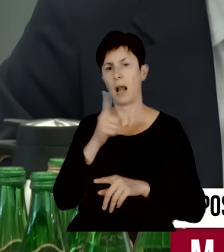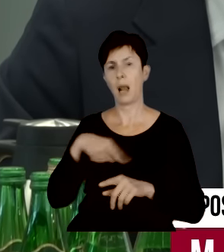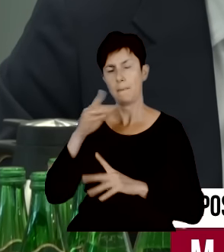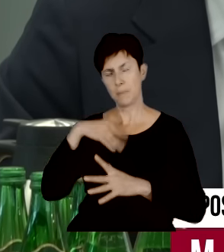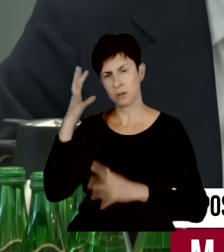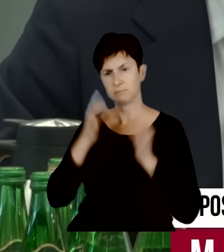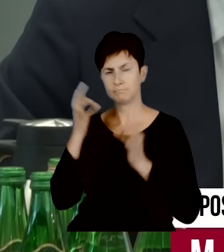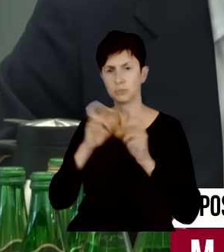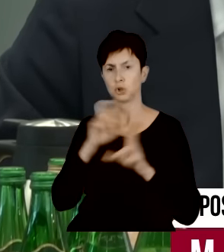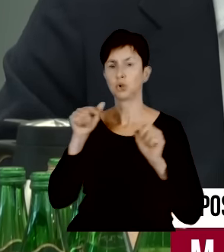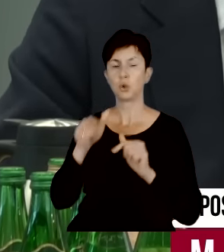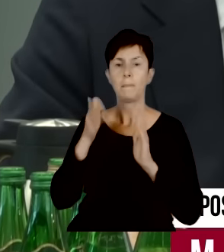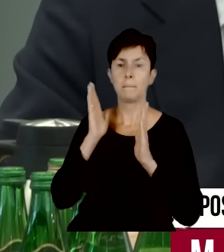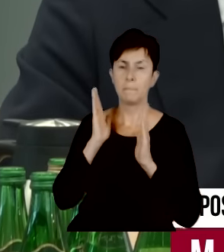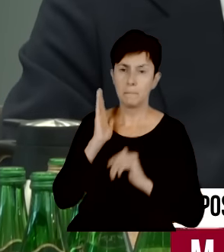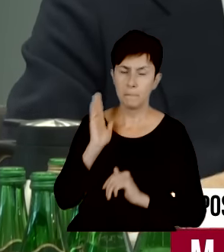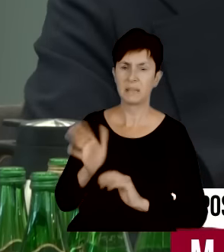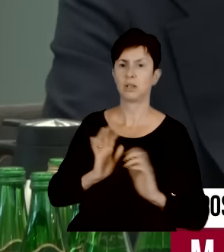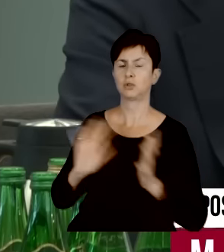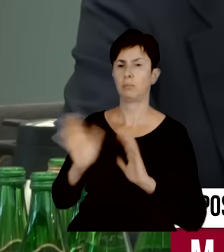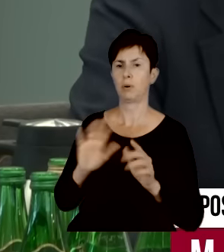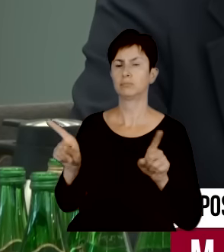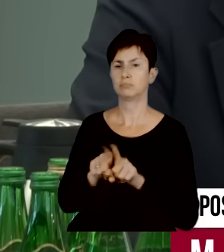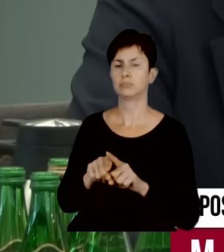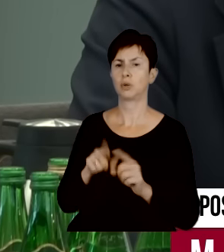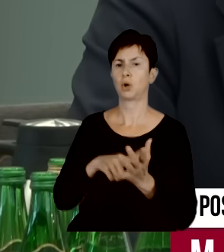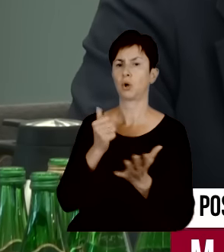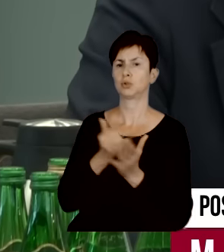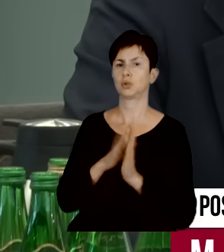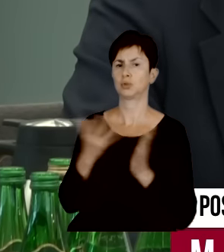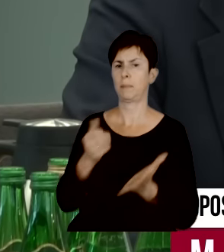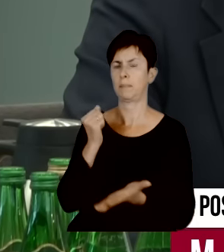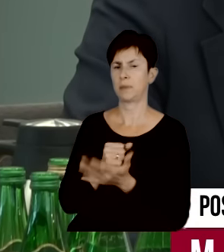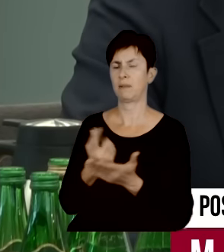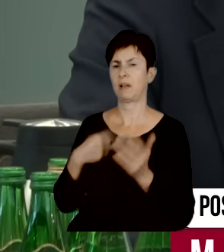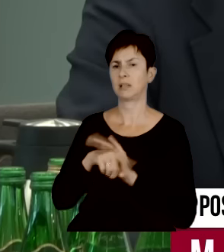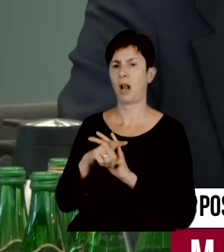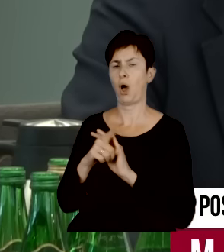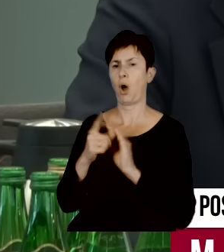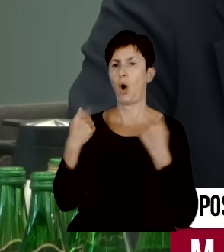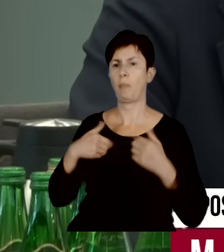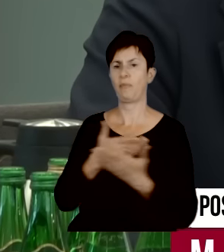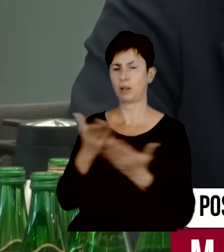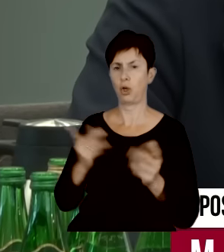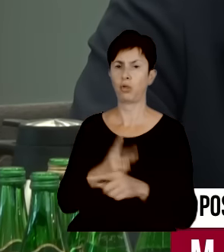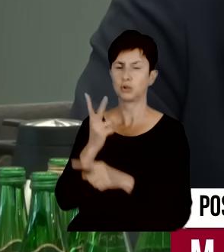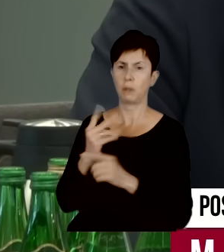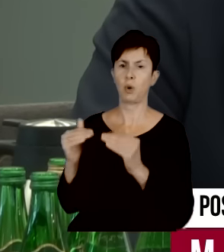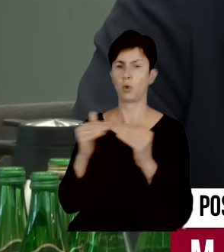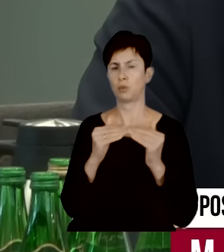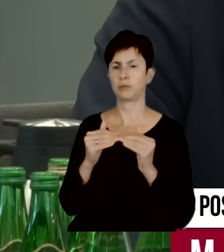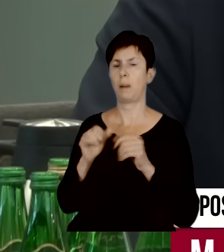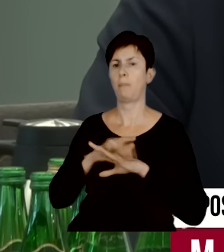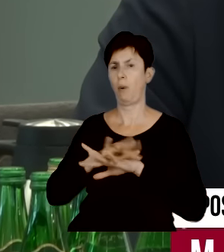będą w sposób gwarantujący konstytucyjne prawa obywatelom także dostępne równe powszechne i tajne czy